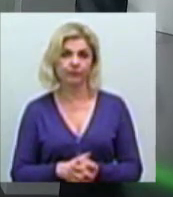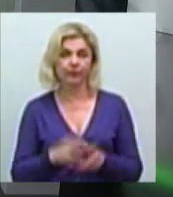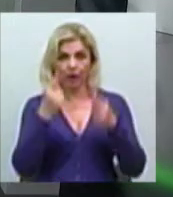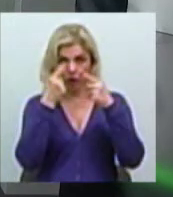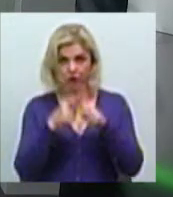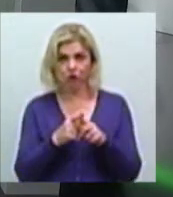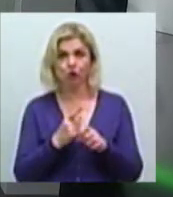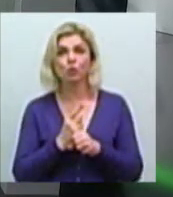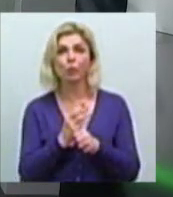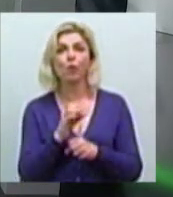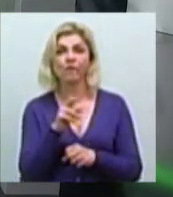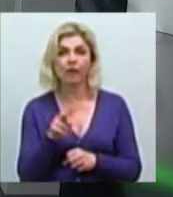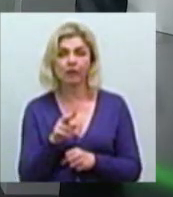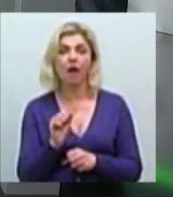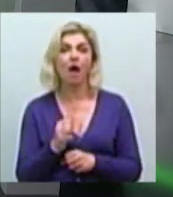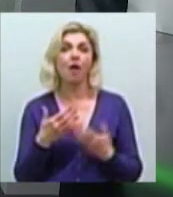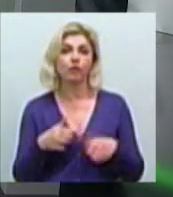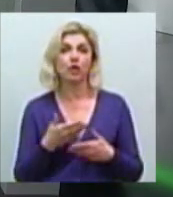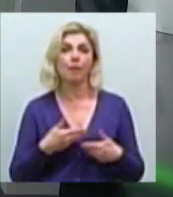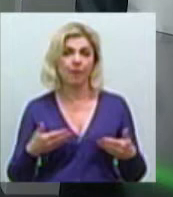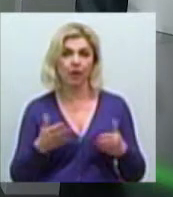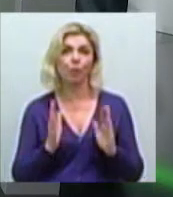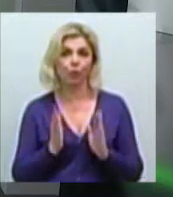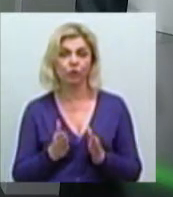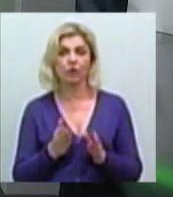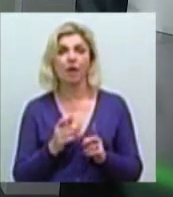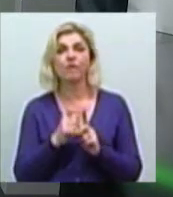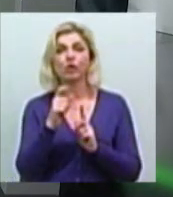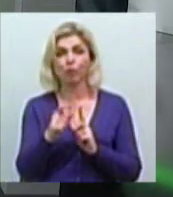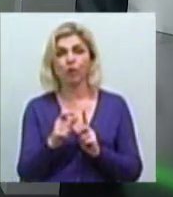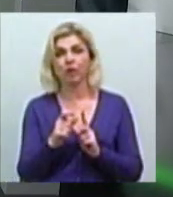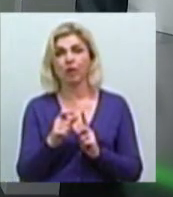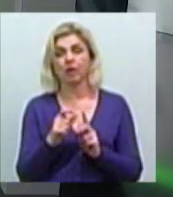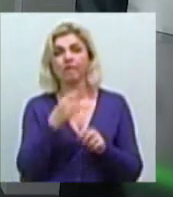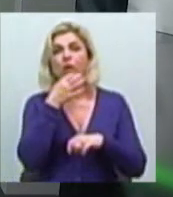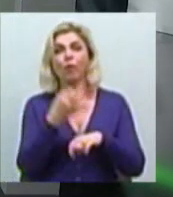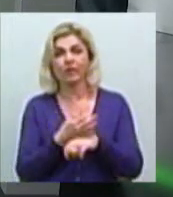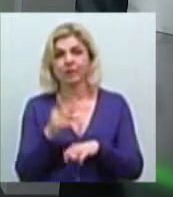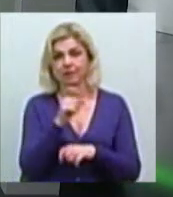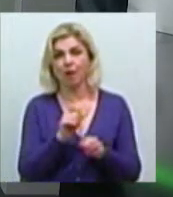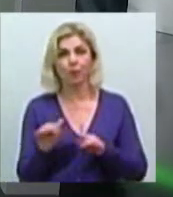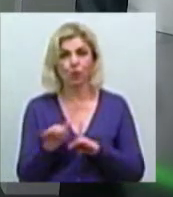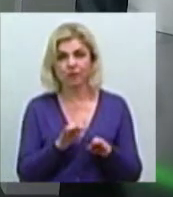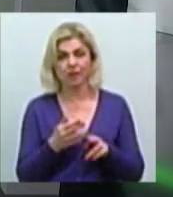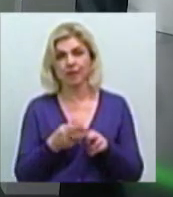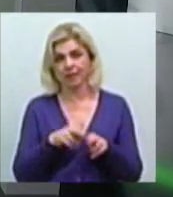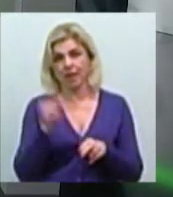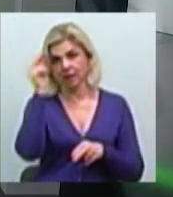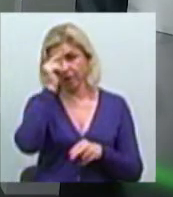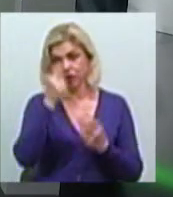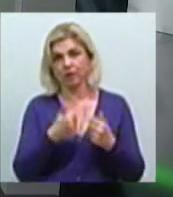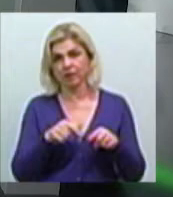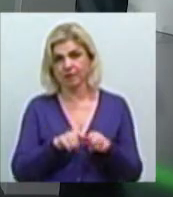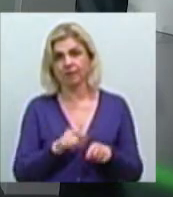супровід. А вже ми будемо відповідати за процес додавання цих навчальних закладів та